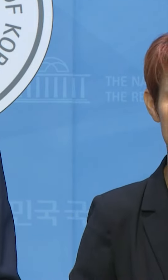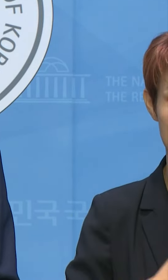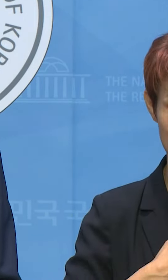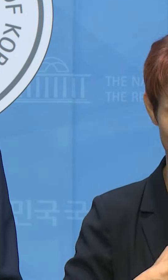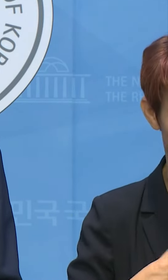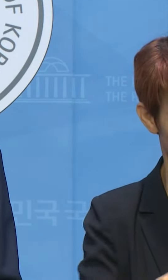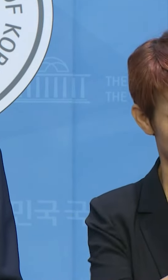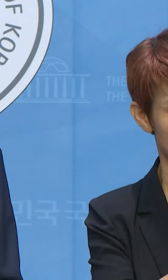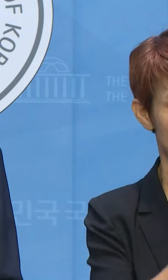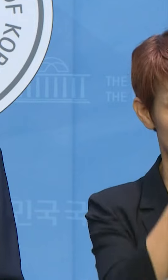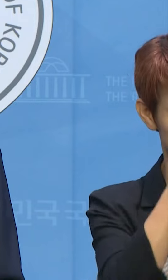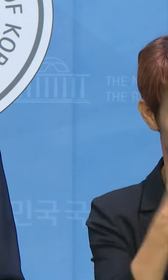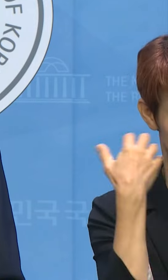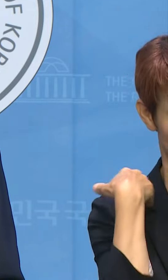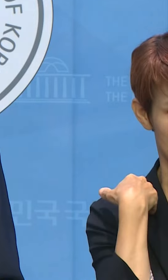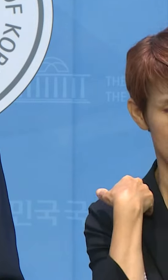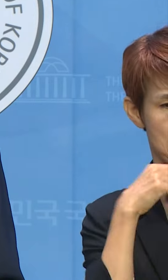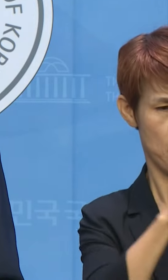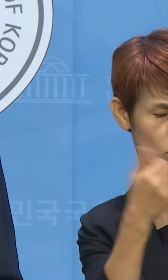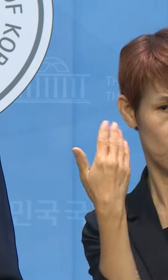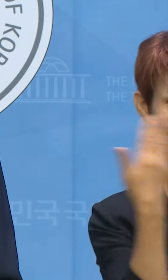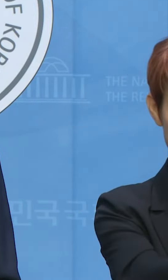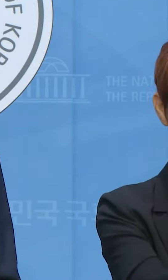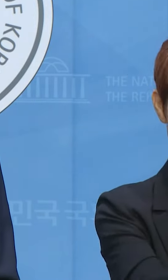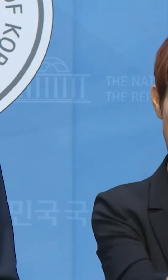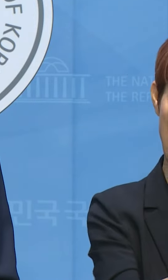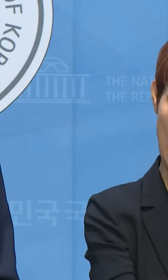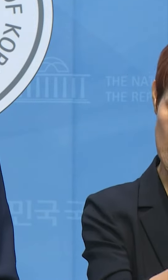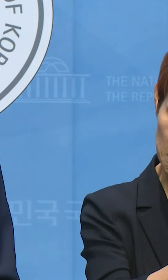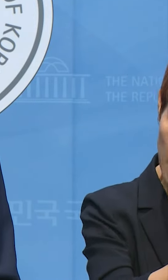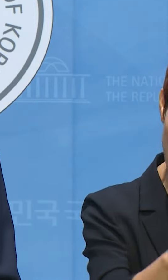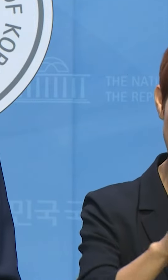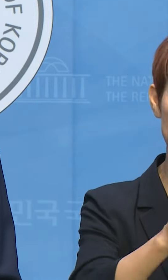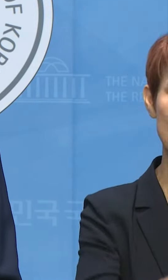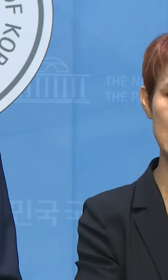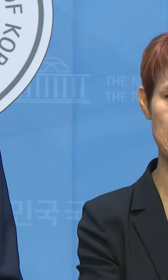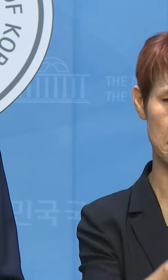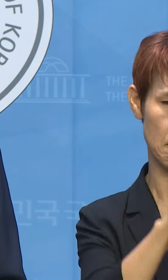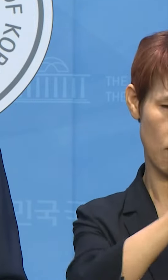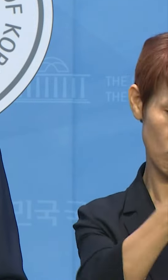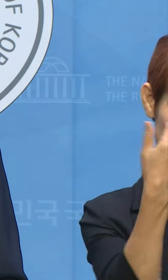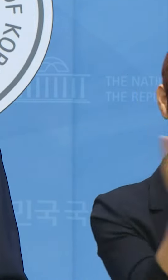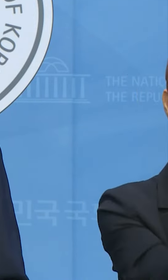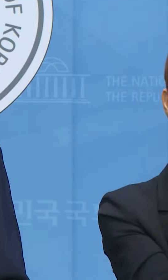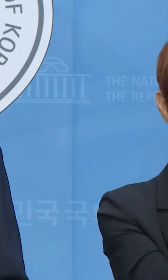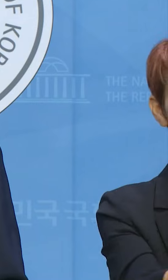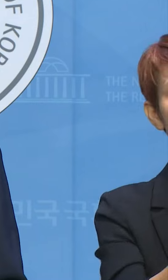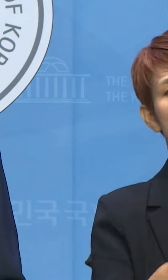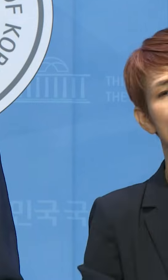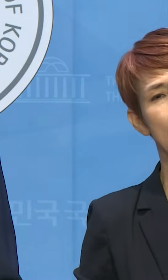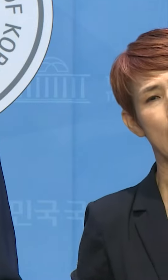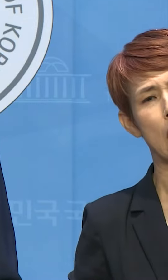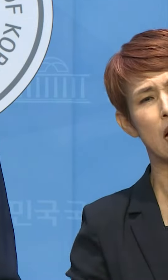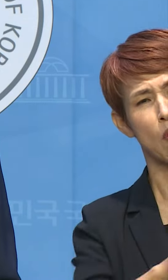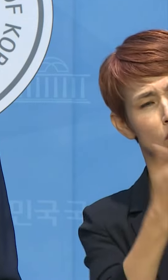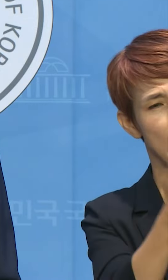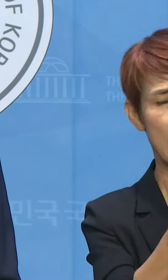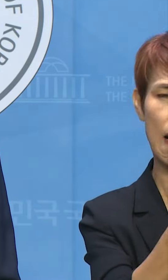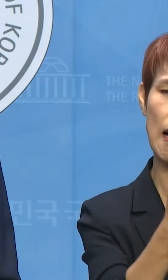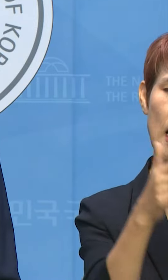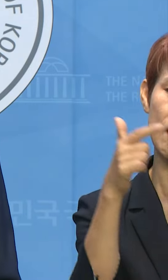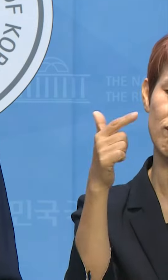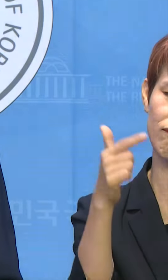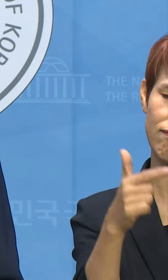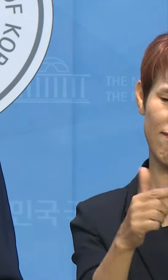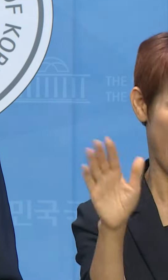잔혹한 윤성열 정권에 대한 심판 파렴치한 국민의 힘에 대한 심판 약해져 가던 심판론을 다시